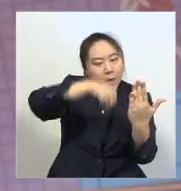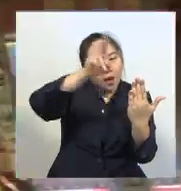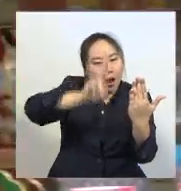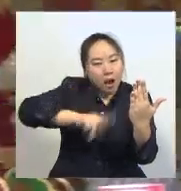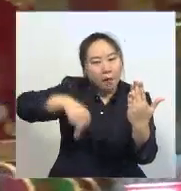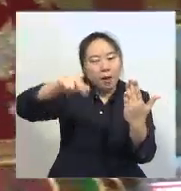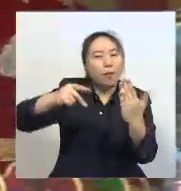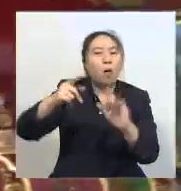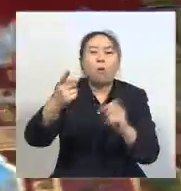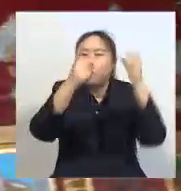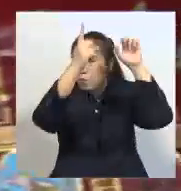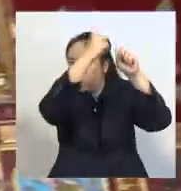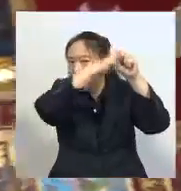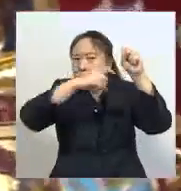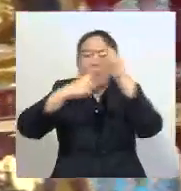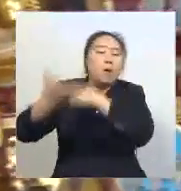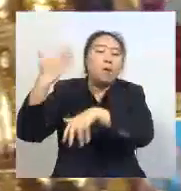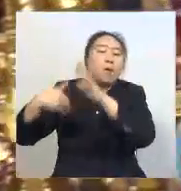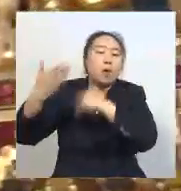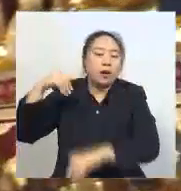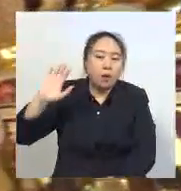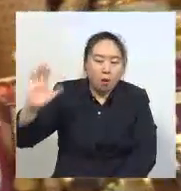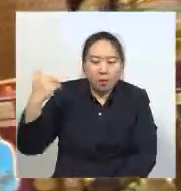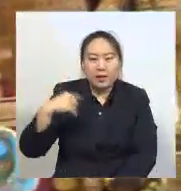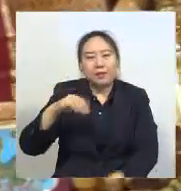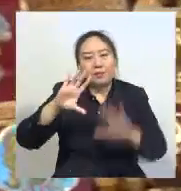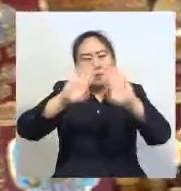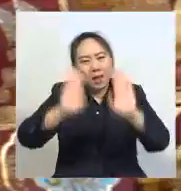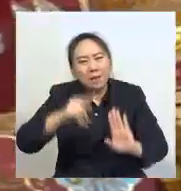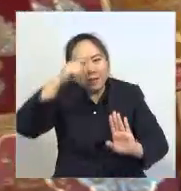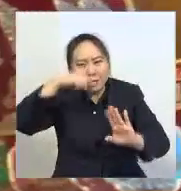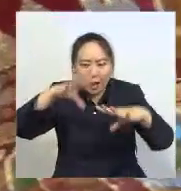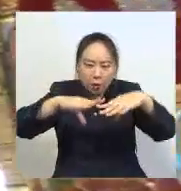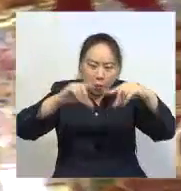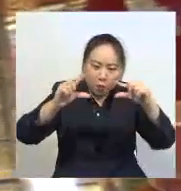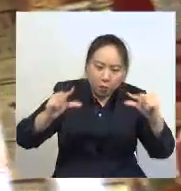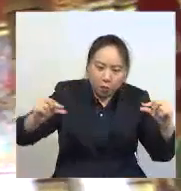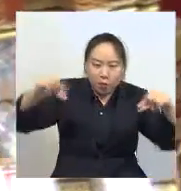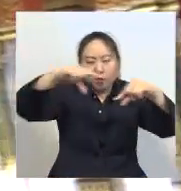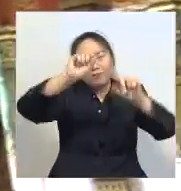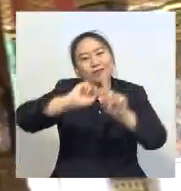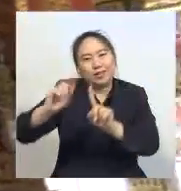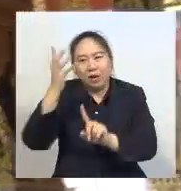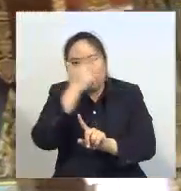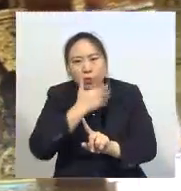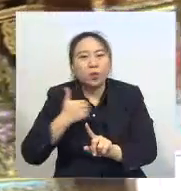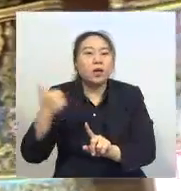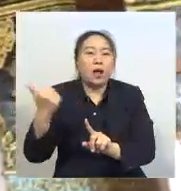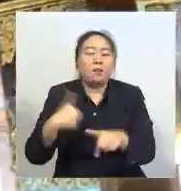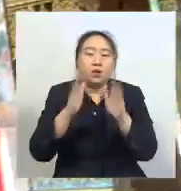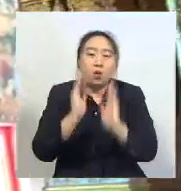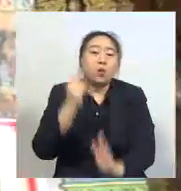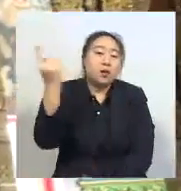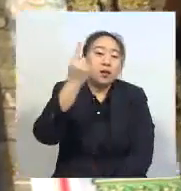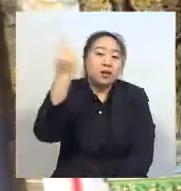วัติแล้วก็ตกแต่งด้วยลายกนกลายไทยอ่อนช้อยสวยงามเป็นอย่างมากทีเดียวค่ะนักท่องเที่ยวทั้งชาวไทยและ